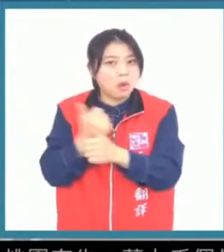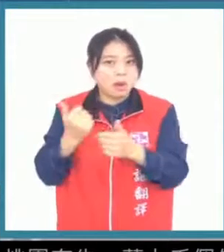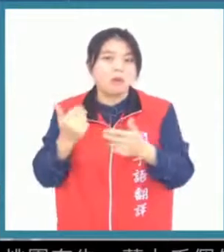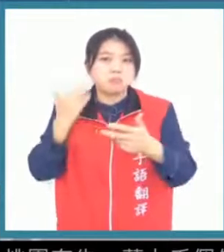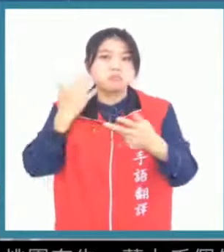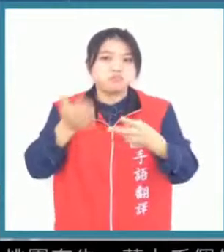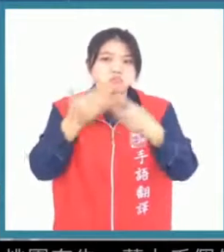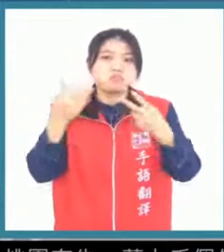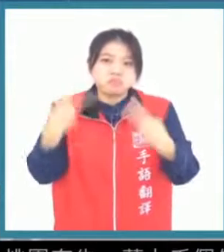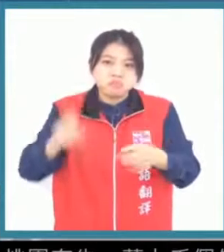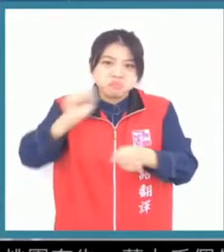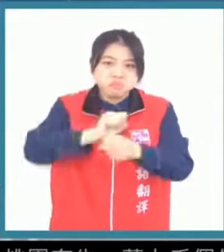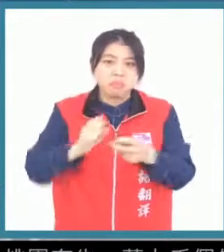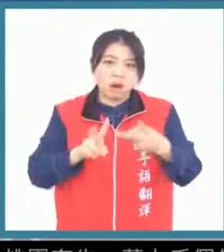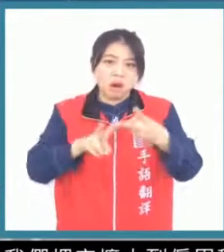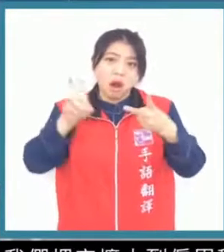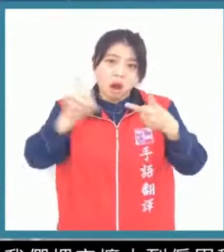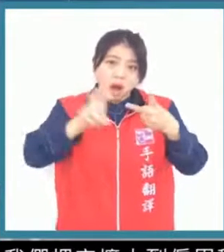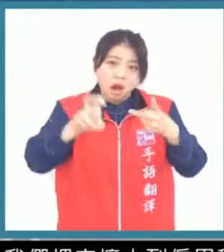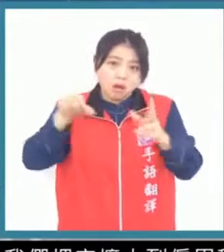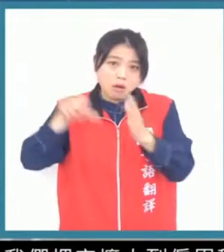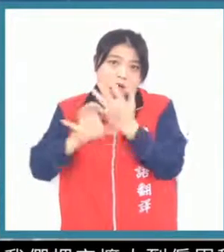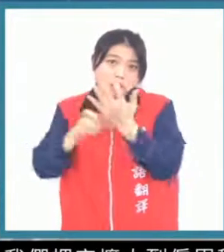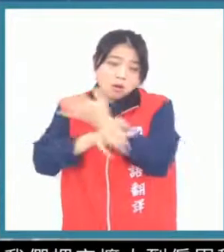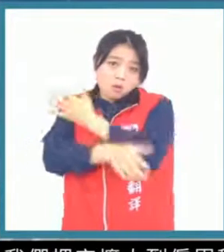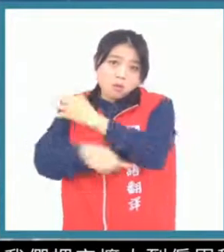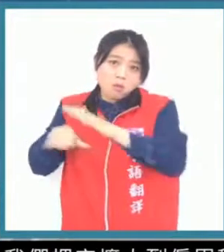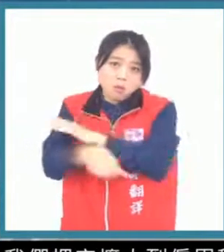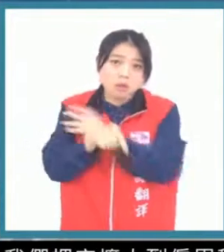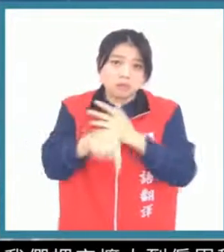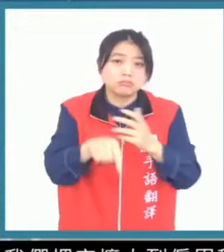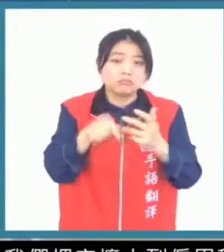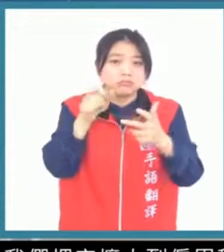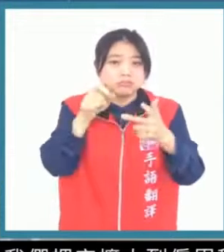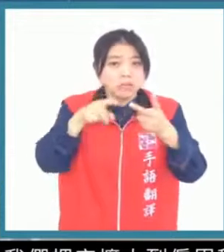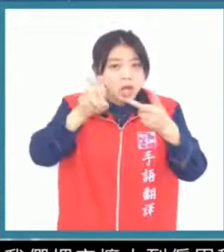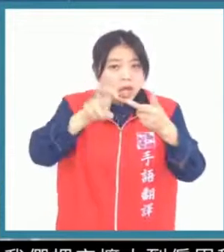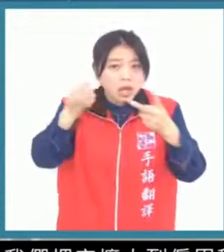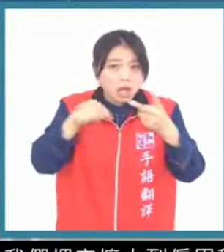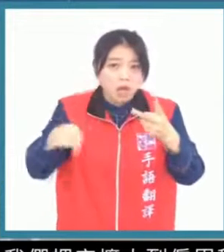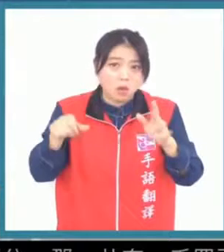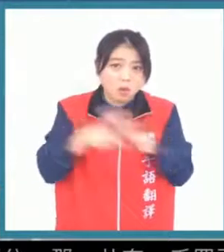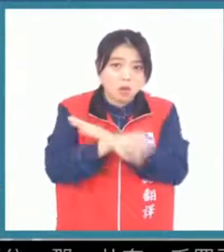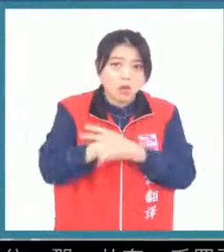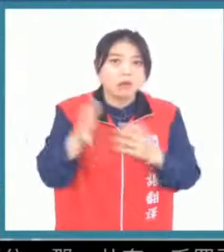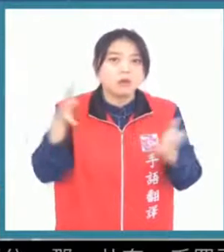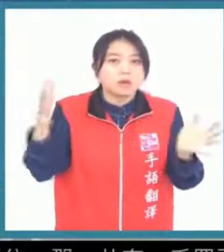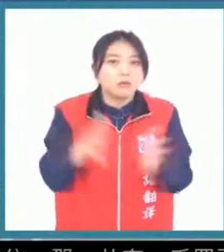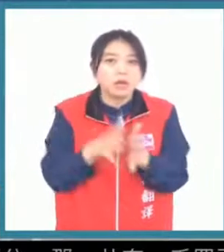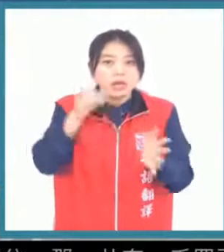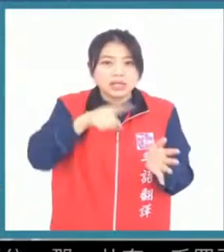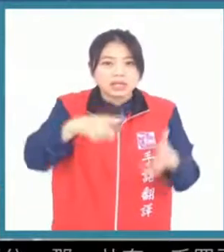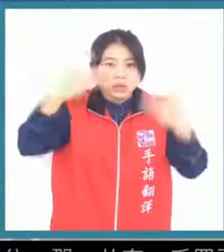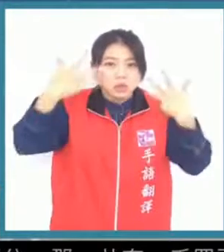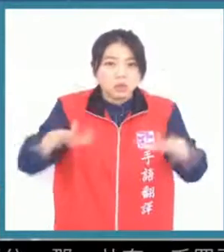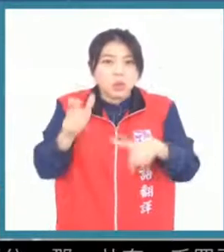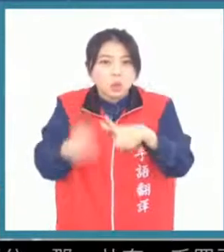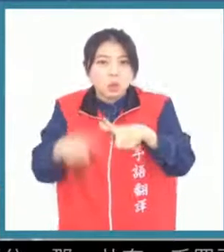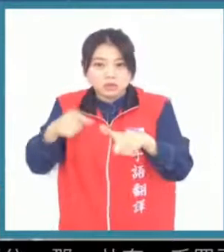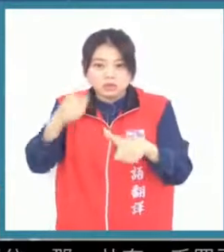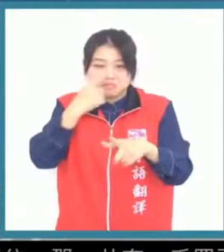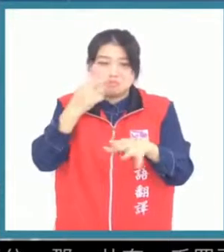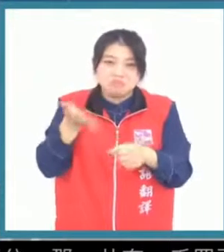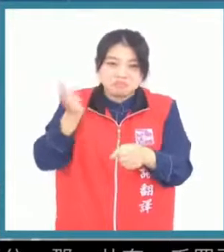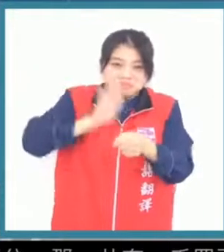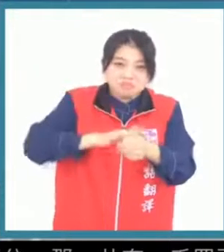20个人以上的事业单位，那一共有1423家，那我们也在陆续发送另外